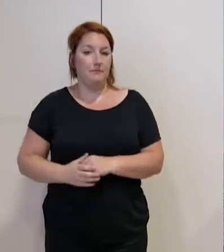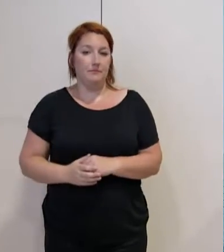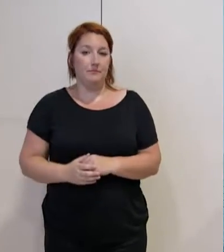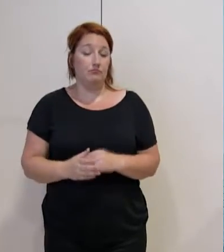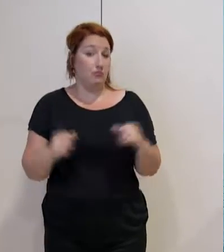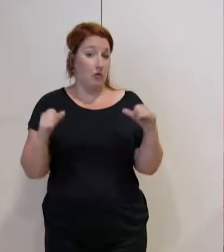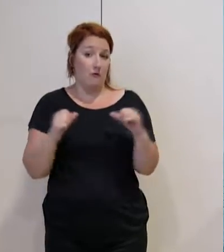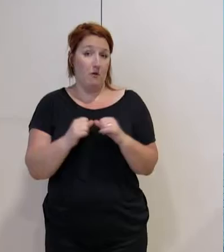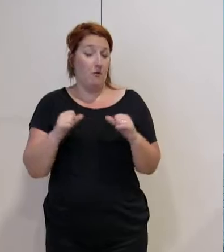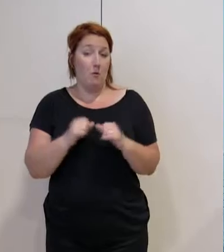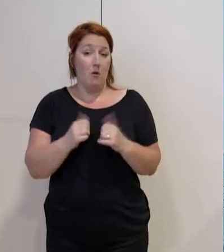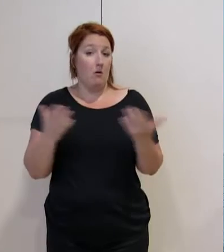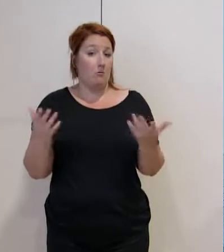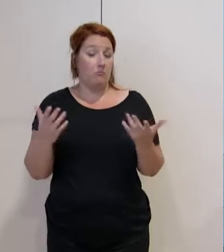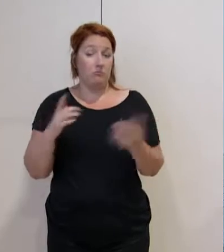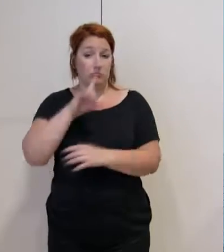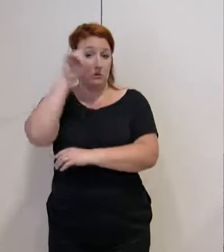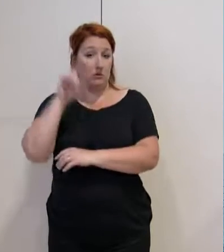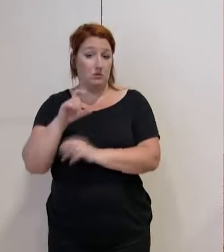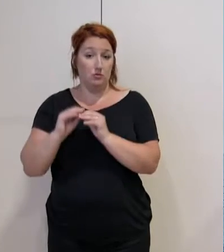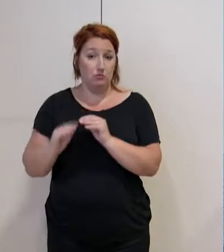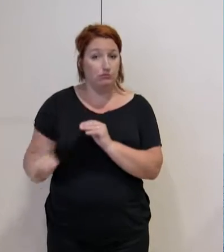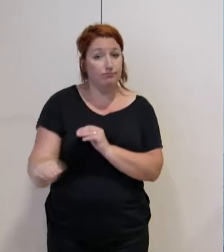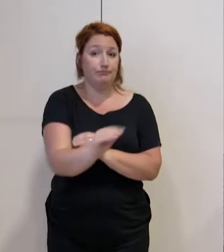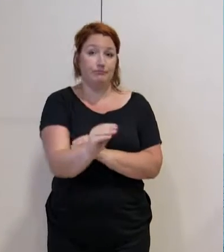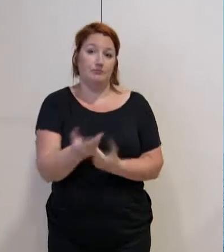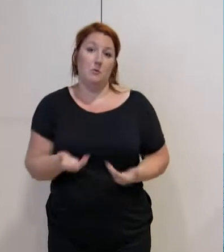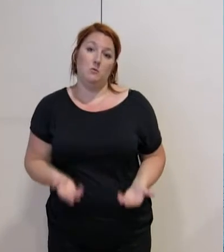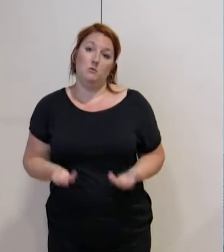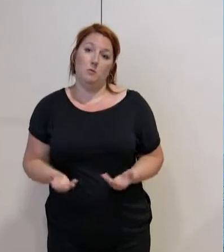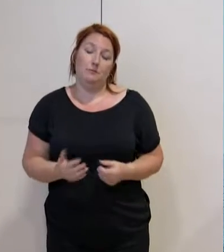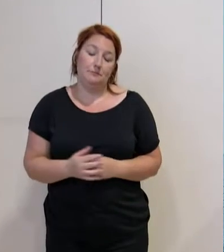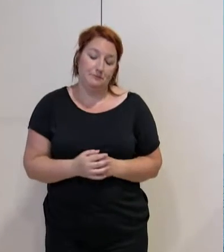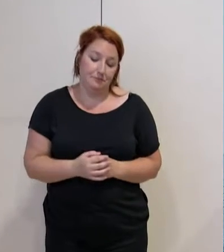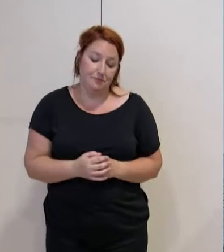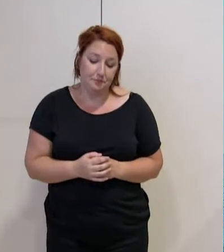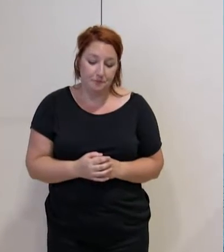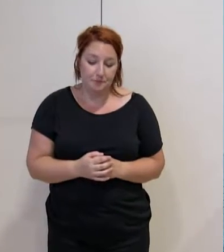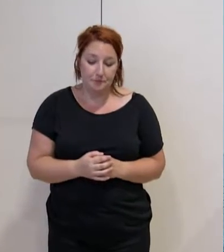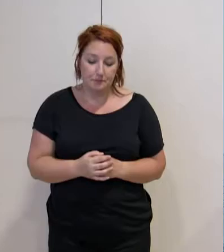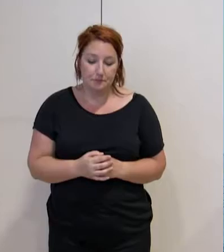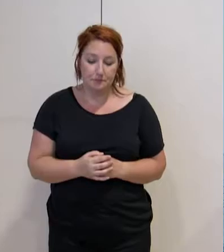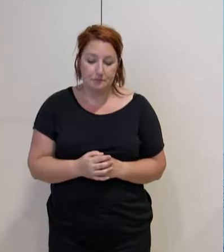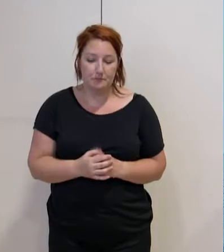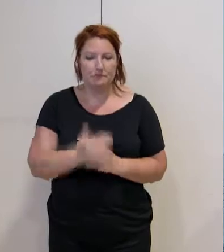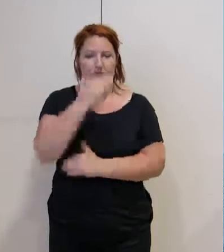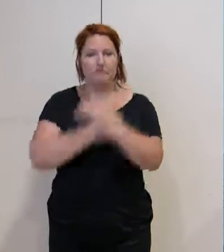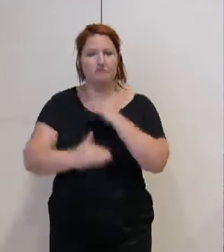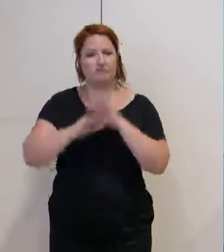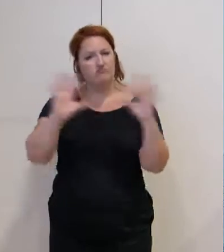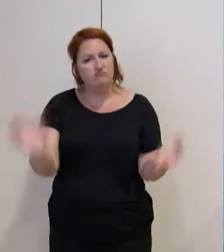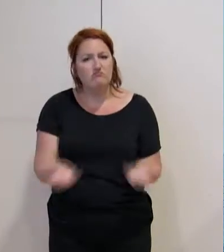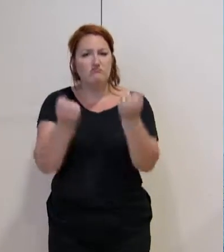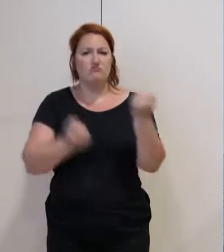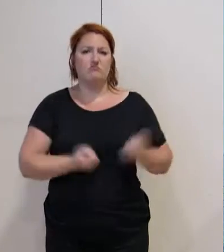que reprendre cette question orale aujourd'hui. Le plan dit de sauvegarde du service